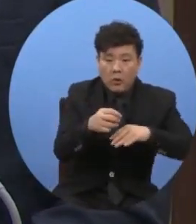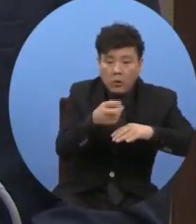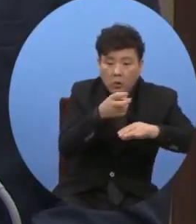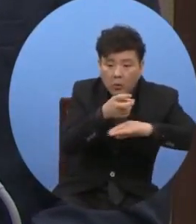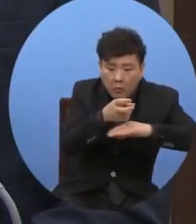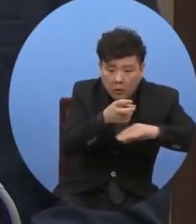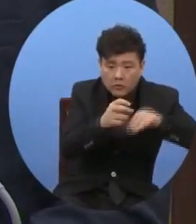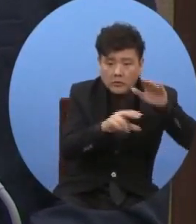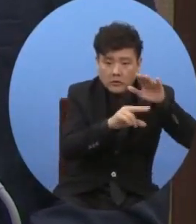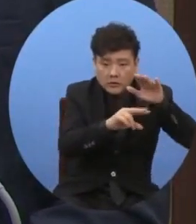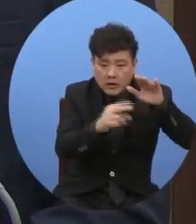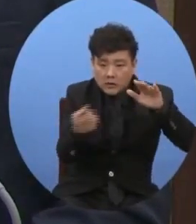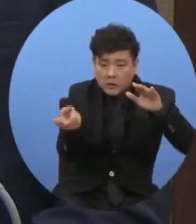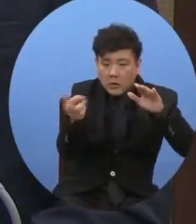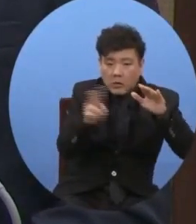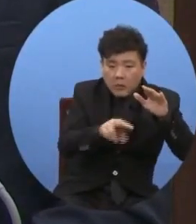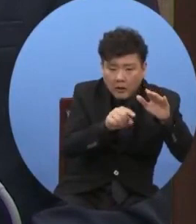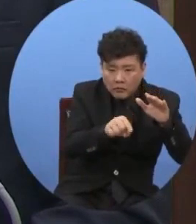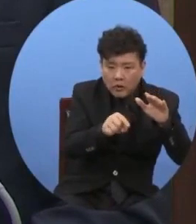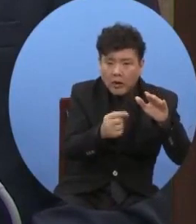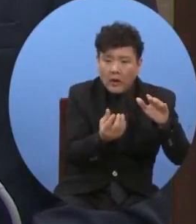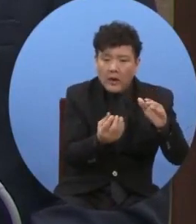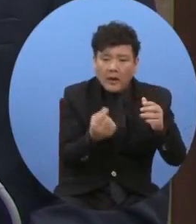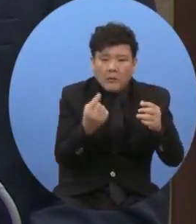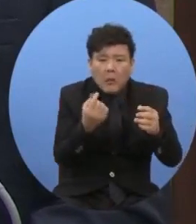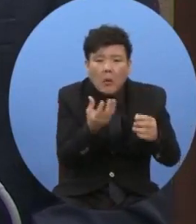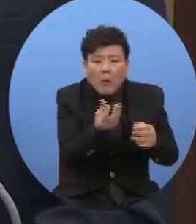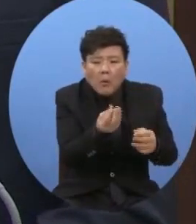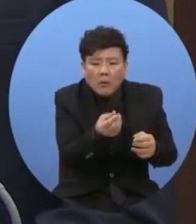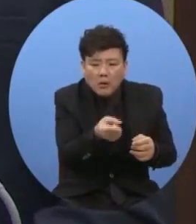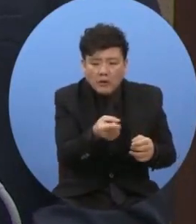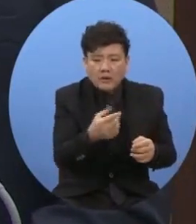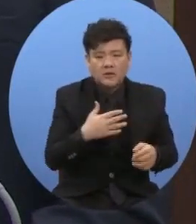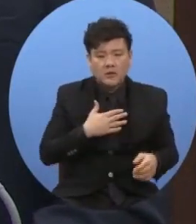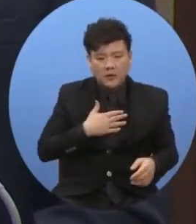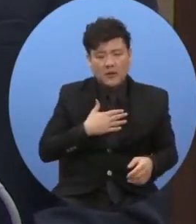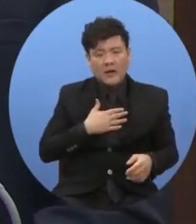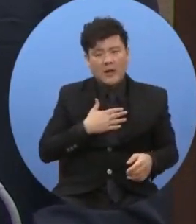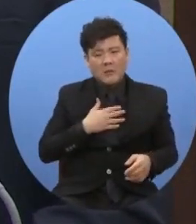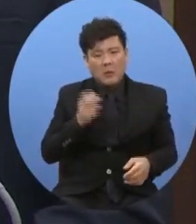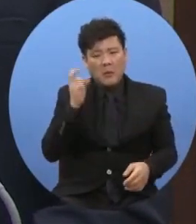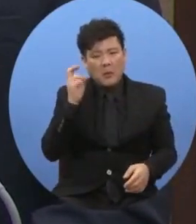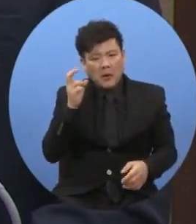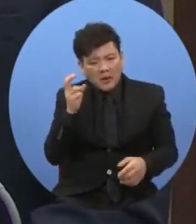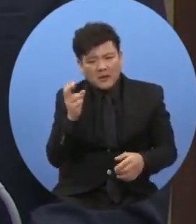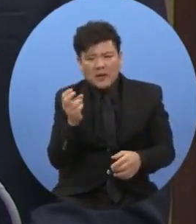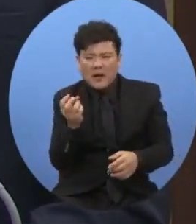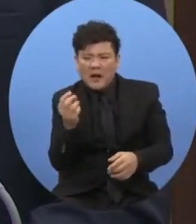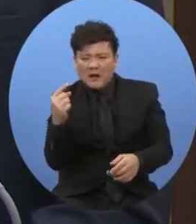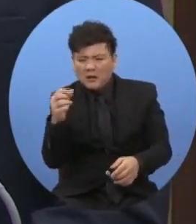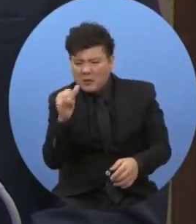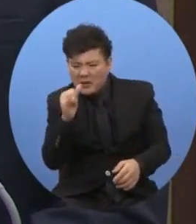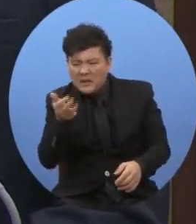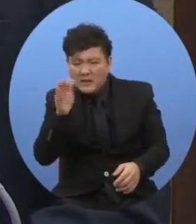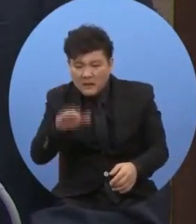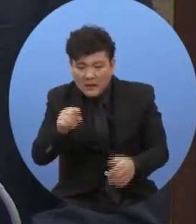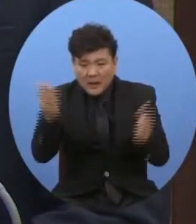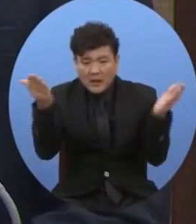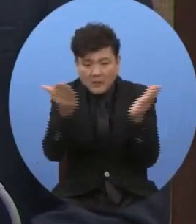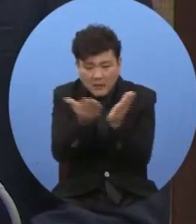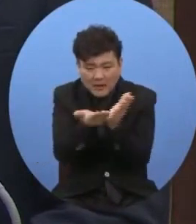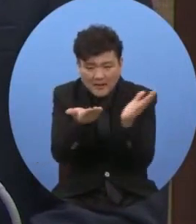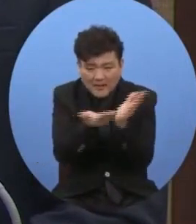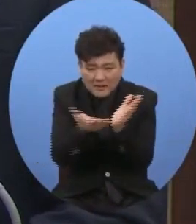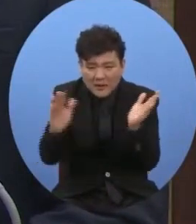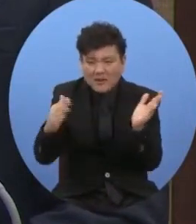나름대로 저희 나름대로 예측치를 가지고 있습니다만은 예측은 맞을 수도 있고 틀릴 수도 있으니까요. 이제 그걸 보고 또